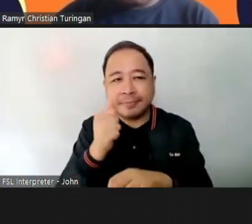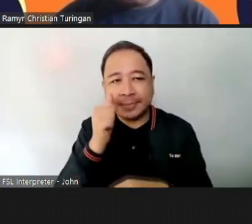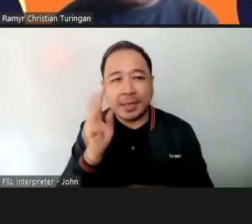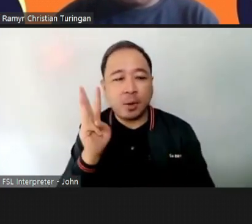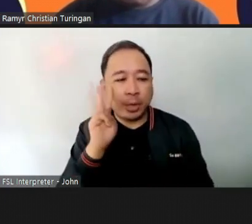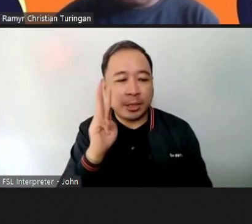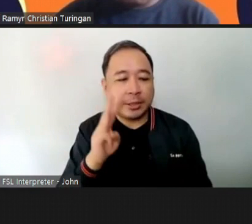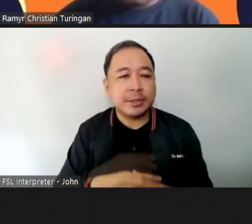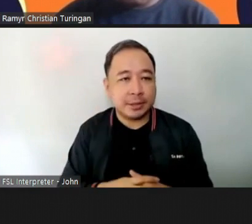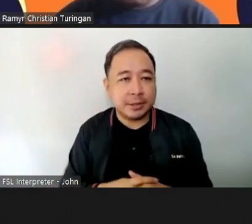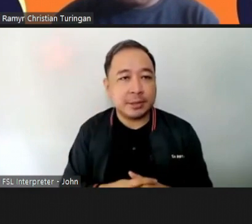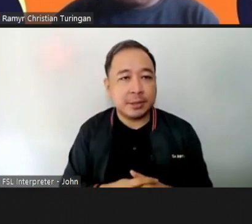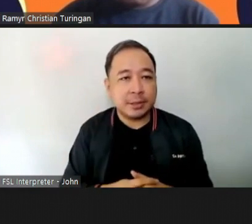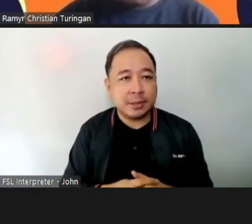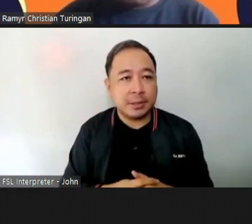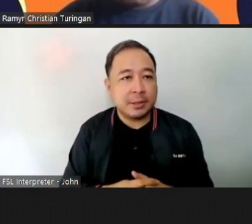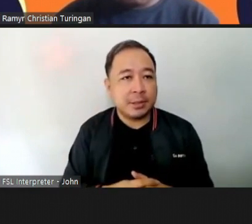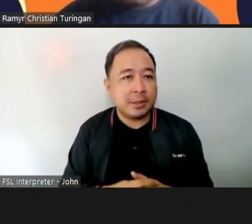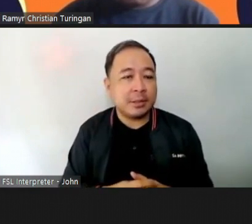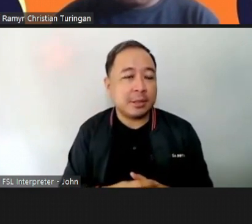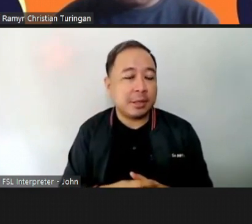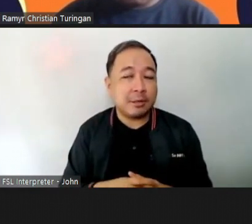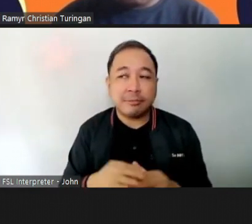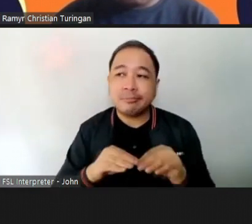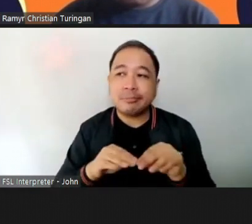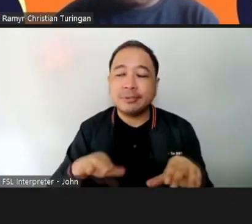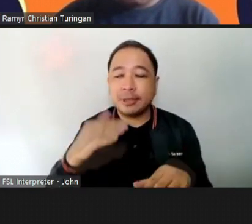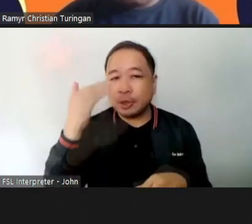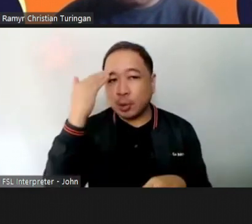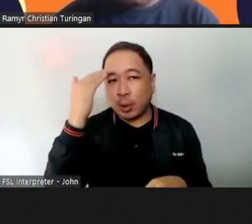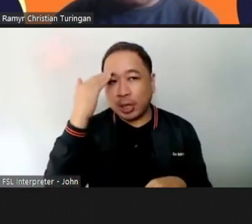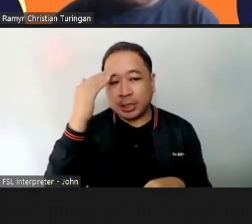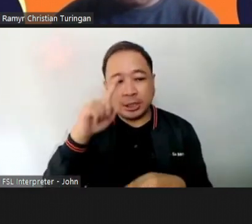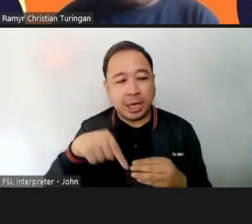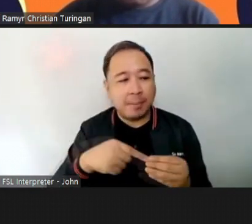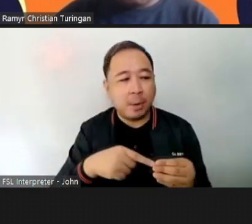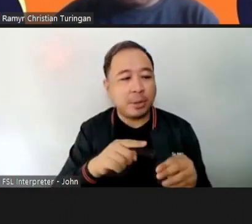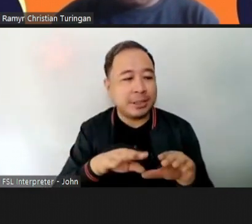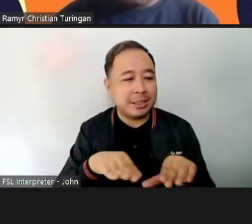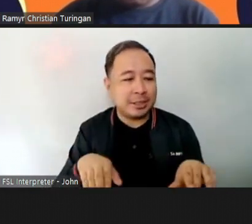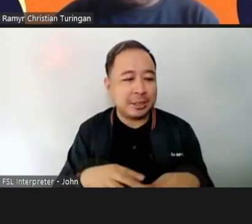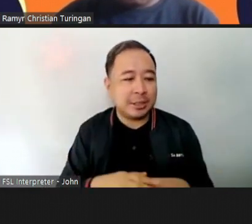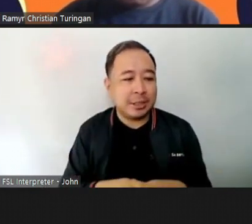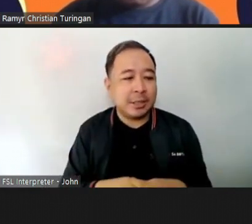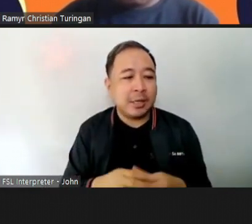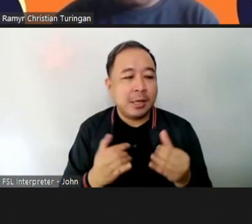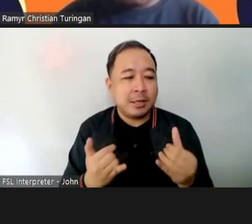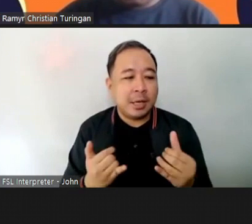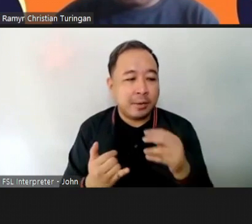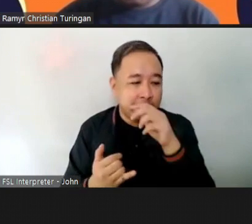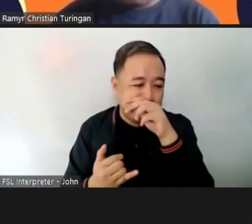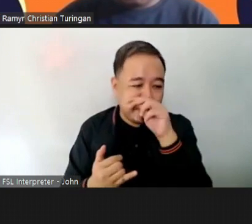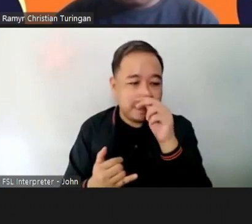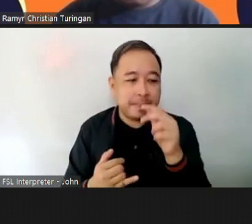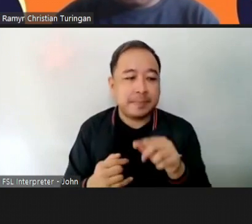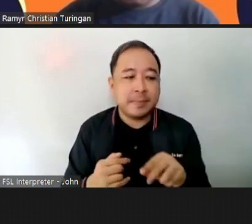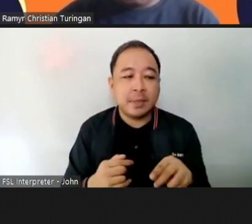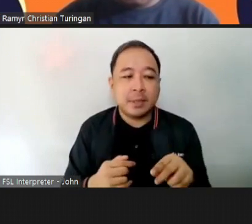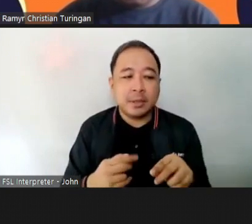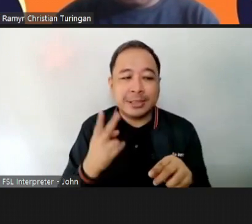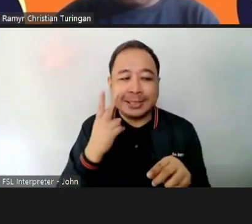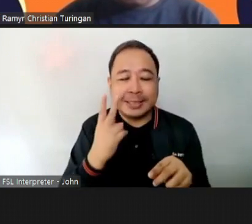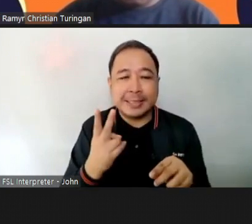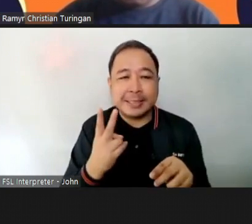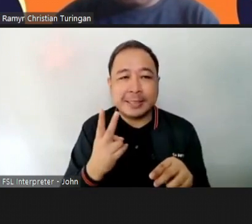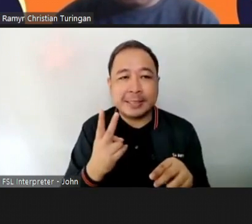mga knowledge about the VAC and OSAEC. And pagdating naman po sa contest, yung favorite po kasi nila ng SK, so suggest lang din.